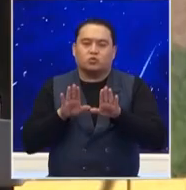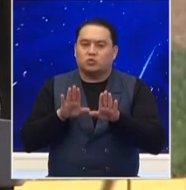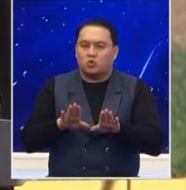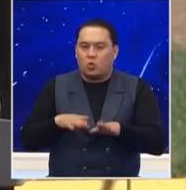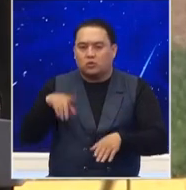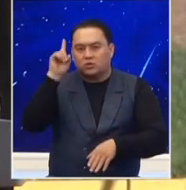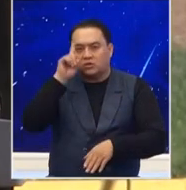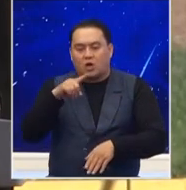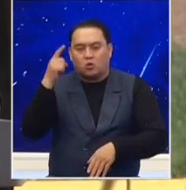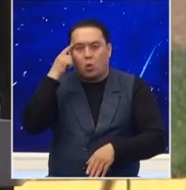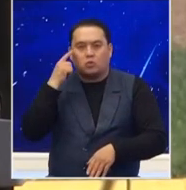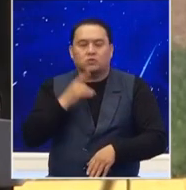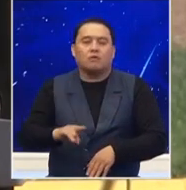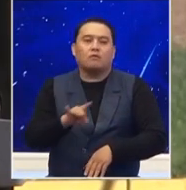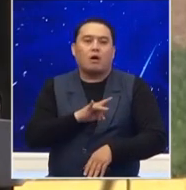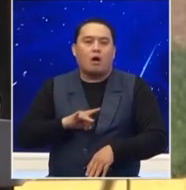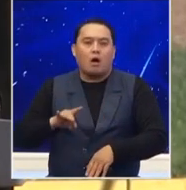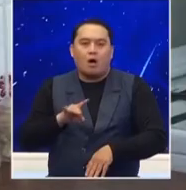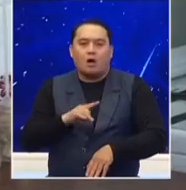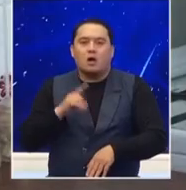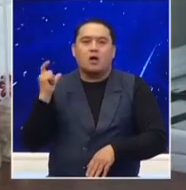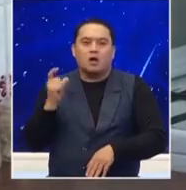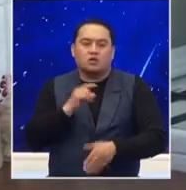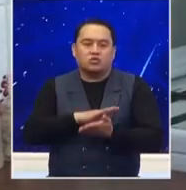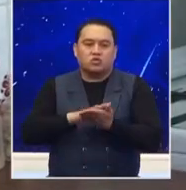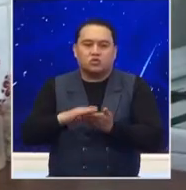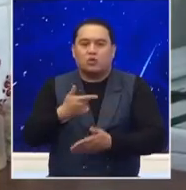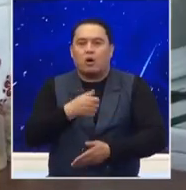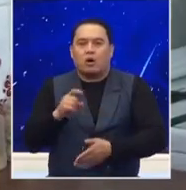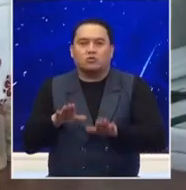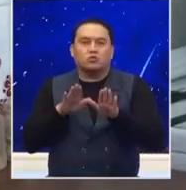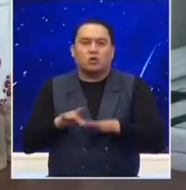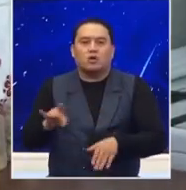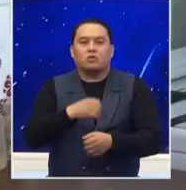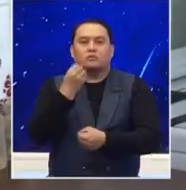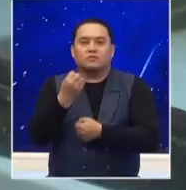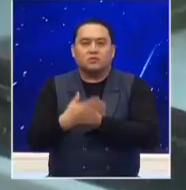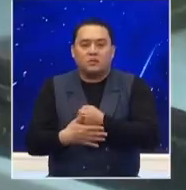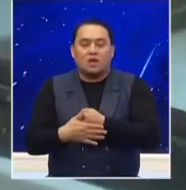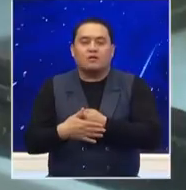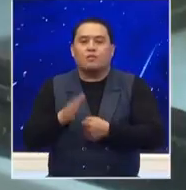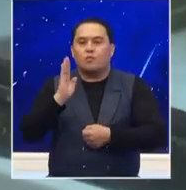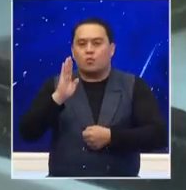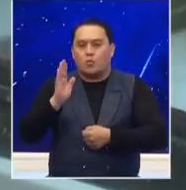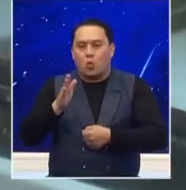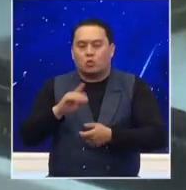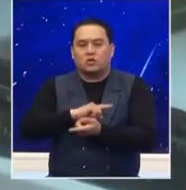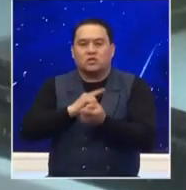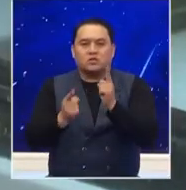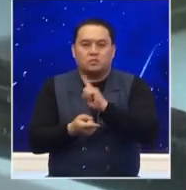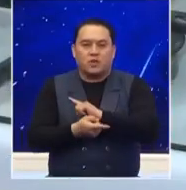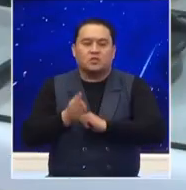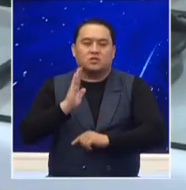жители села Балпакби. На сегодняшний день доступ к экологически чистому топливу есть только в райцентре. Однако в скором времени картина